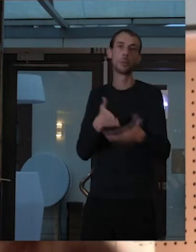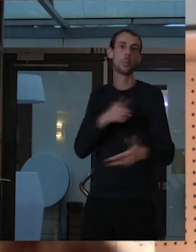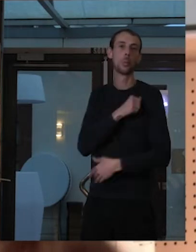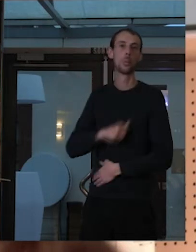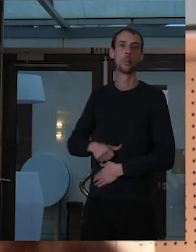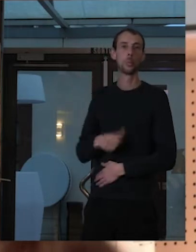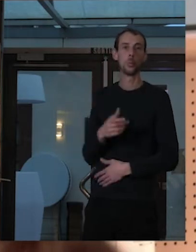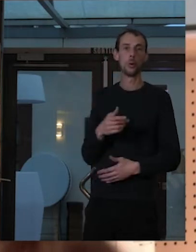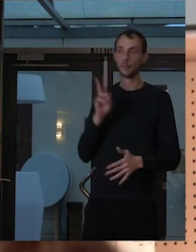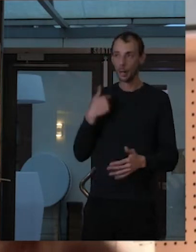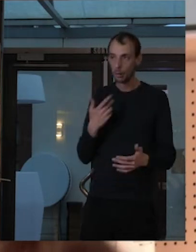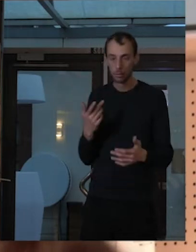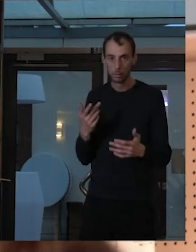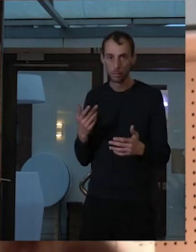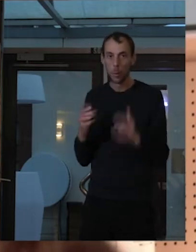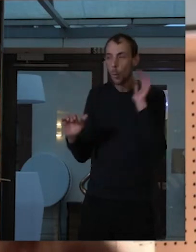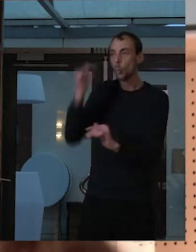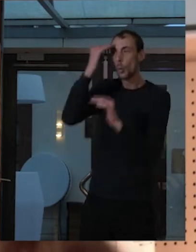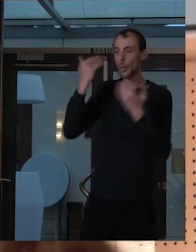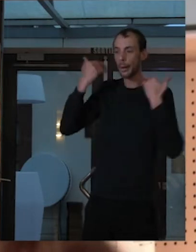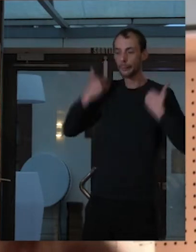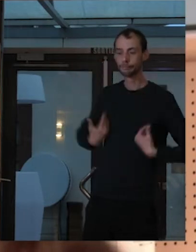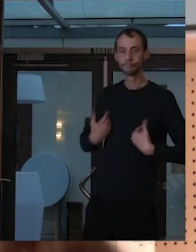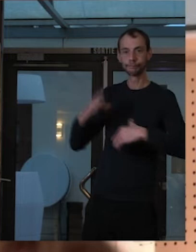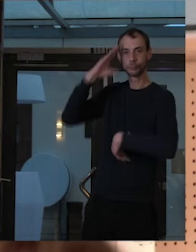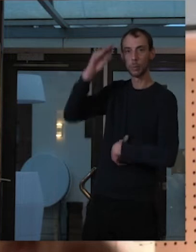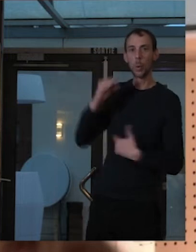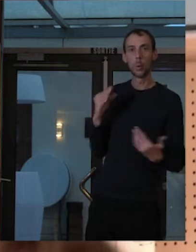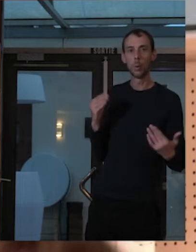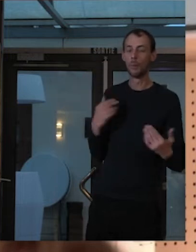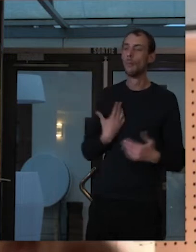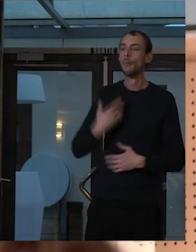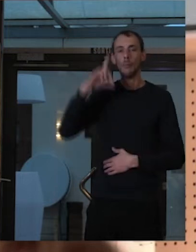cette reconnaissance-là de la part du ministère des Sports.